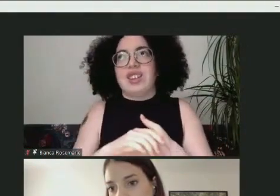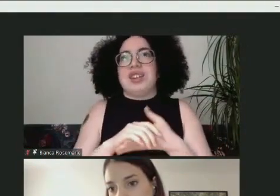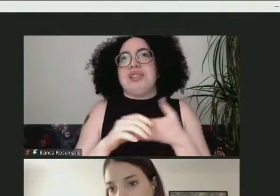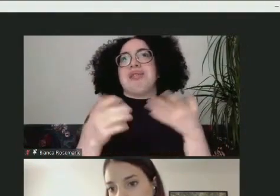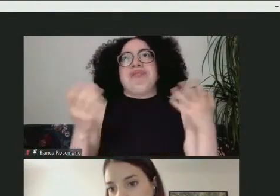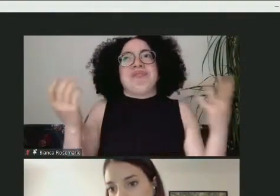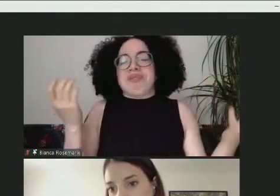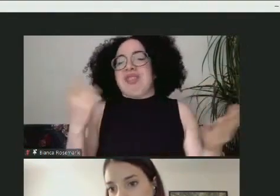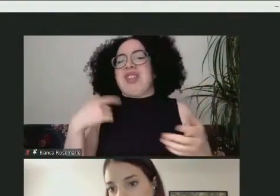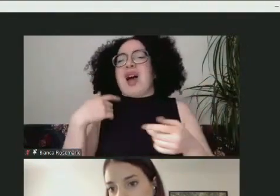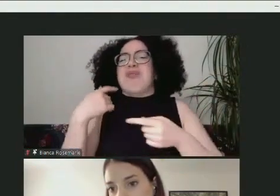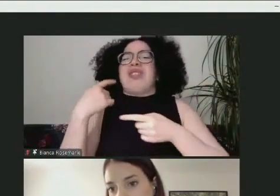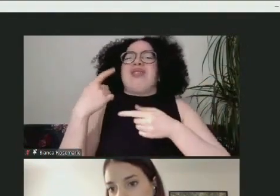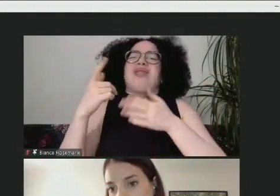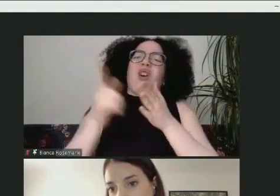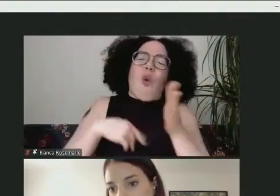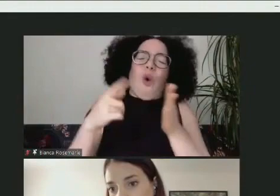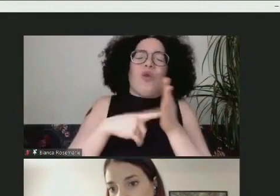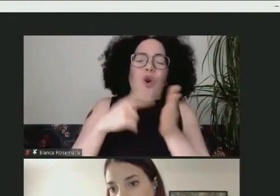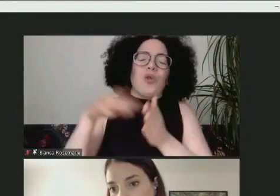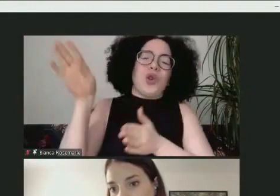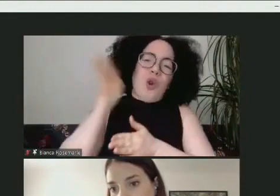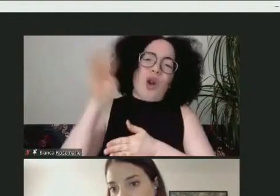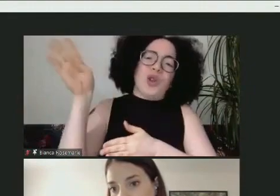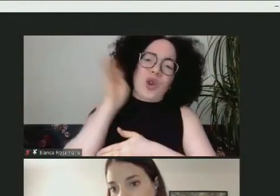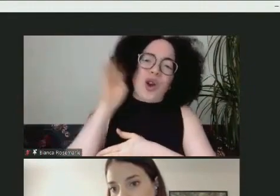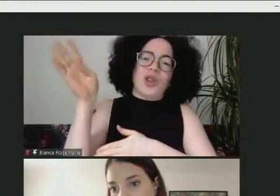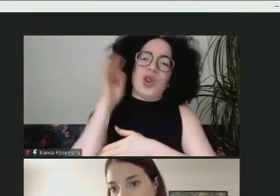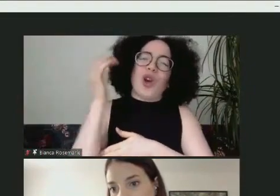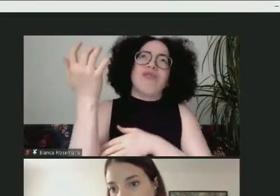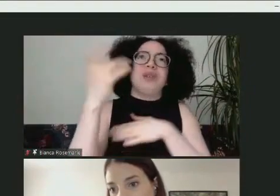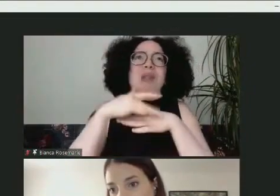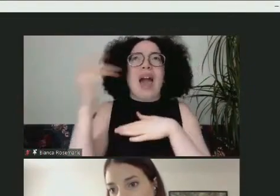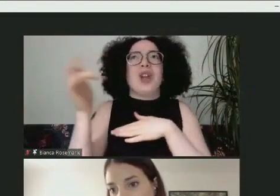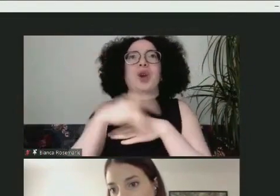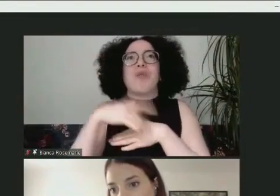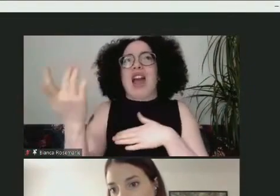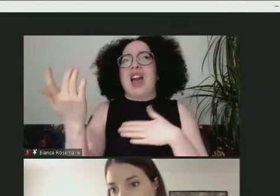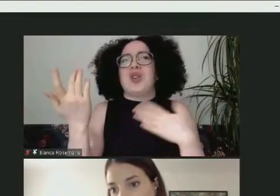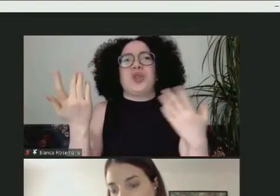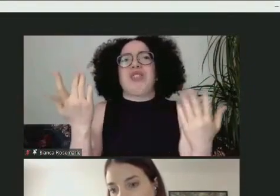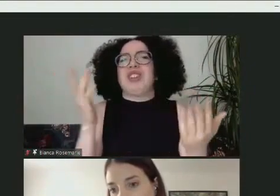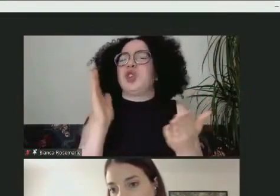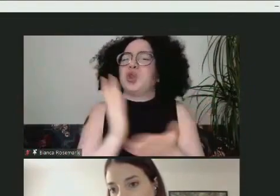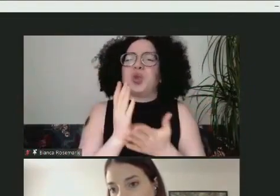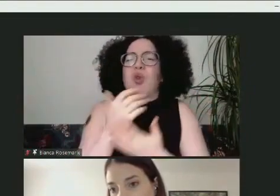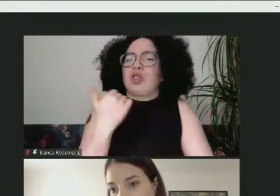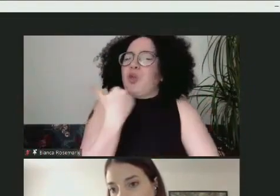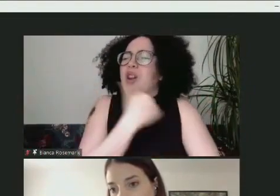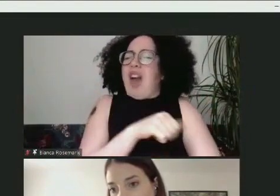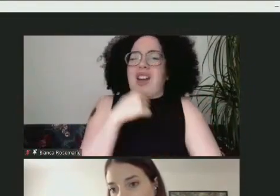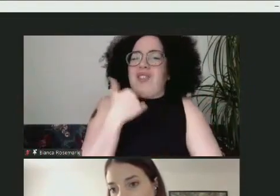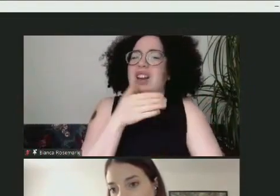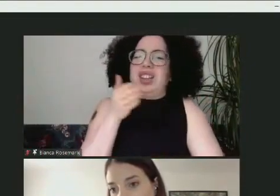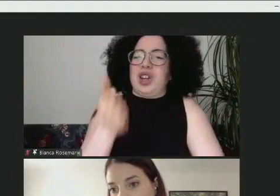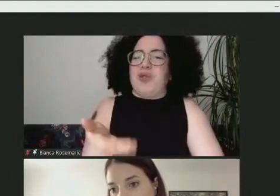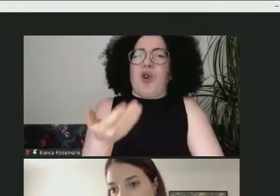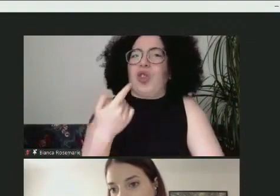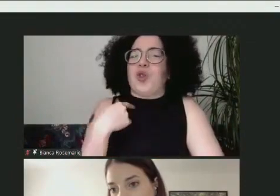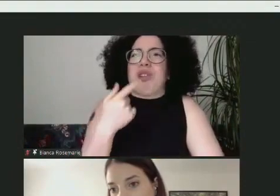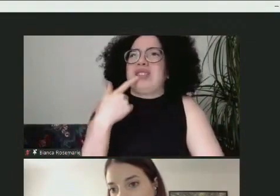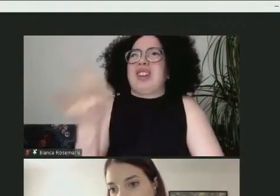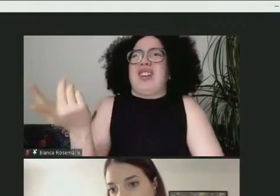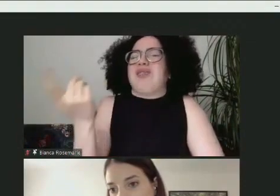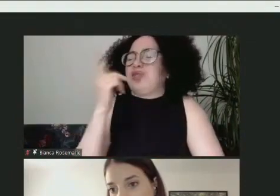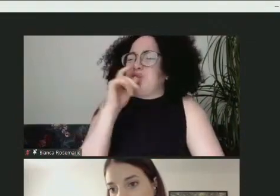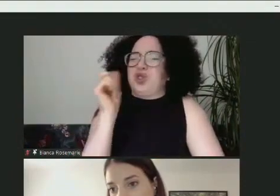es war auch, also ja, auch mit der Schwerhörigkeit, dass das auch noch angefangen hat quasi, dann war es einfach schwierig, auch Sachen mitzubekommen und dann war dann mein Gefühl,